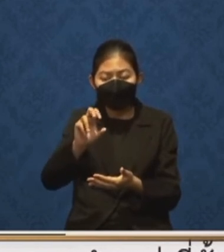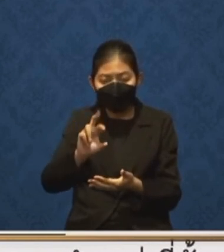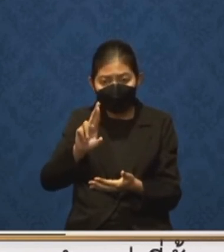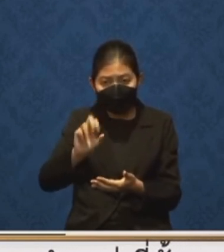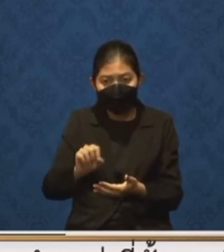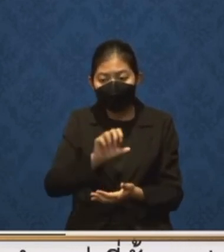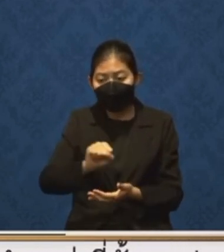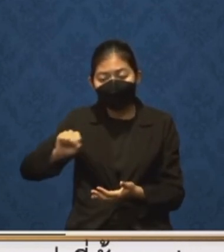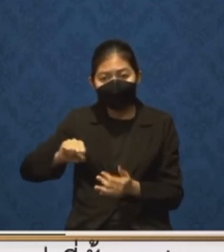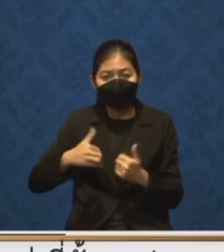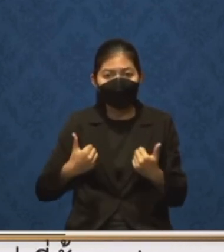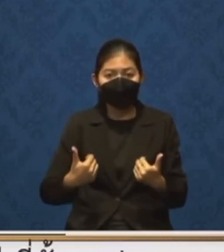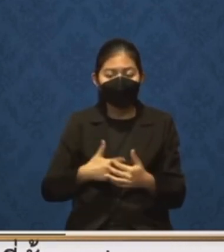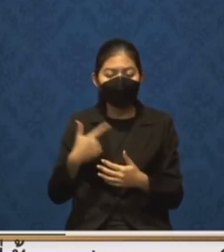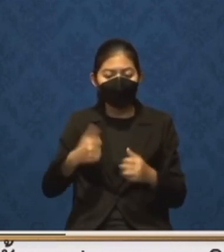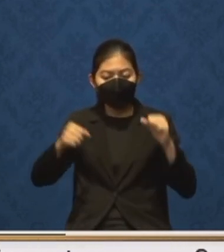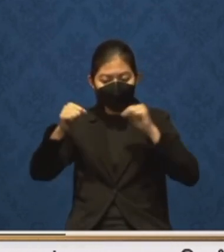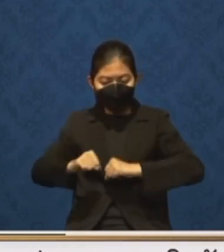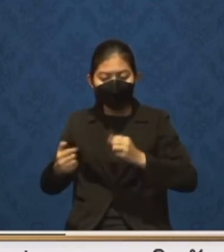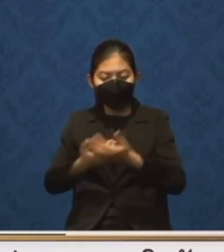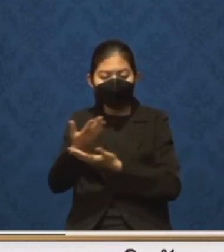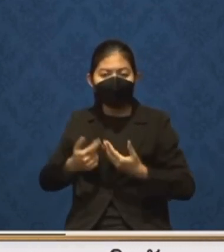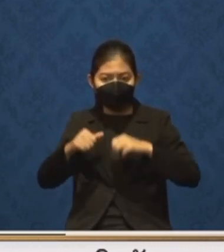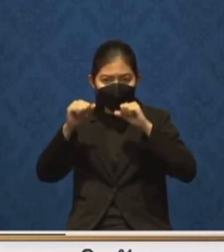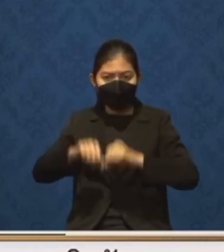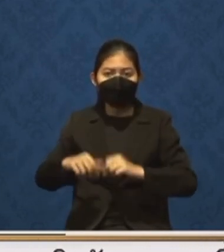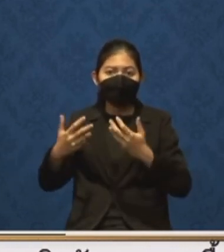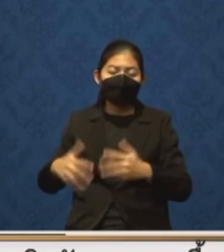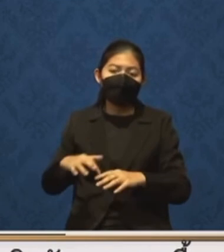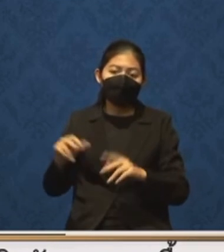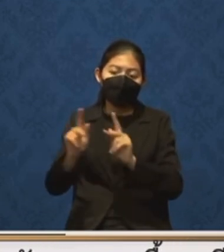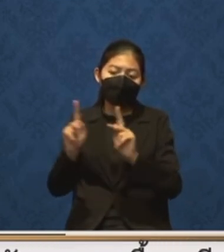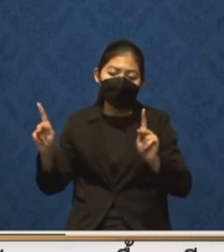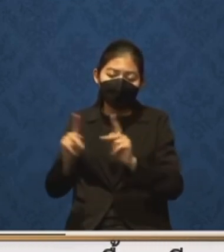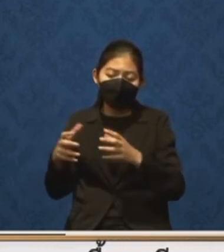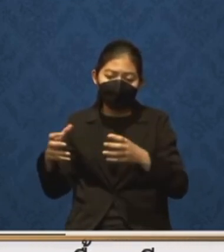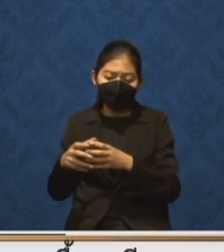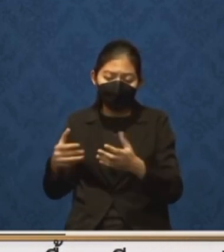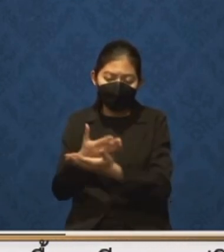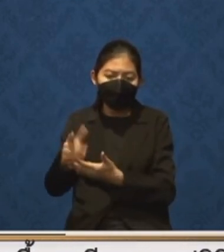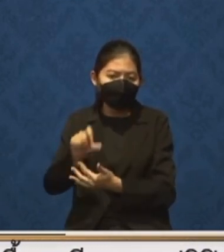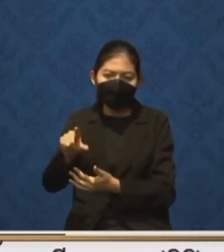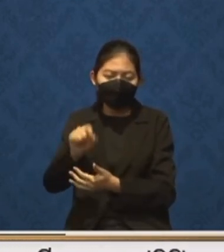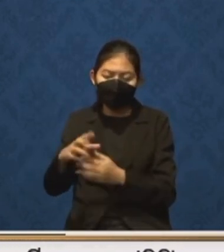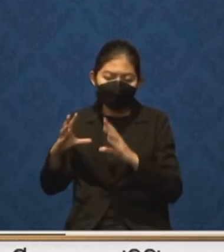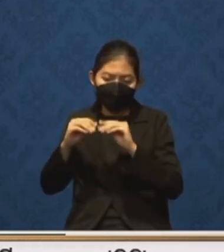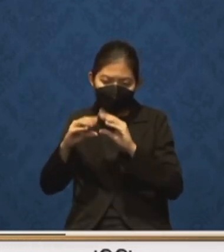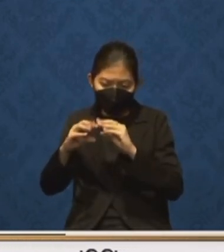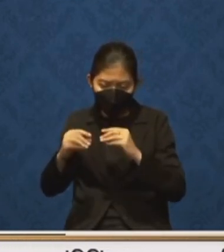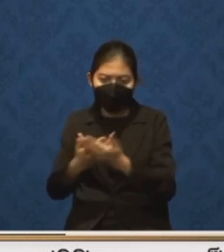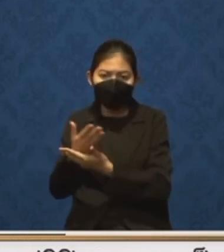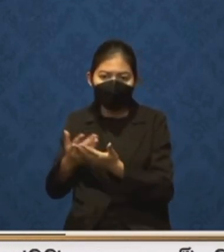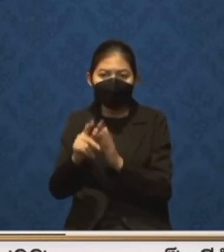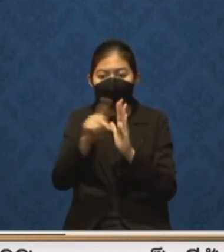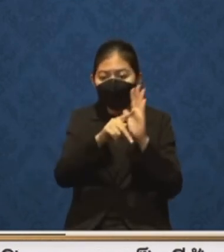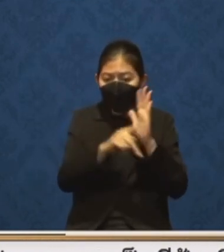และกได้รับการ เหชอบโยหลกการแล้วเทอมม Str กได้เล่งใหมีการประชุมเพื่ให้กดหมายนอ